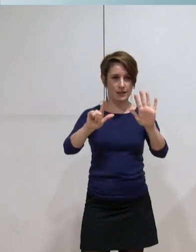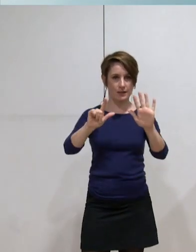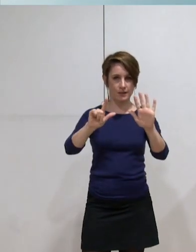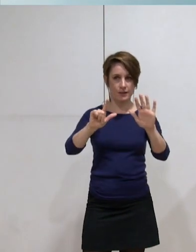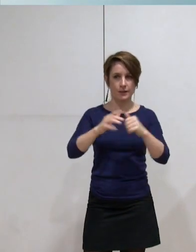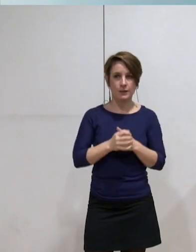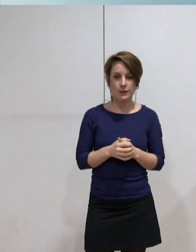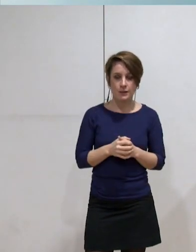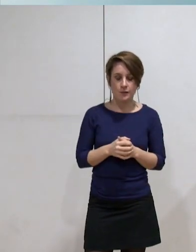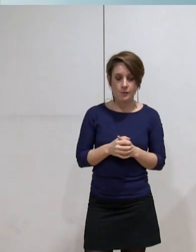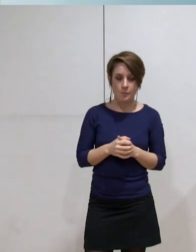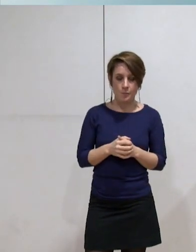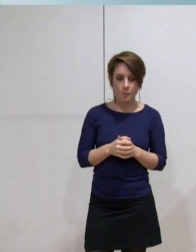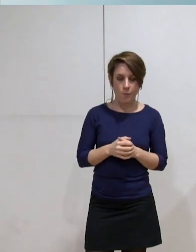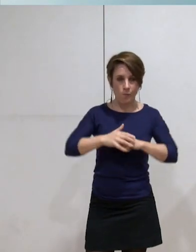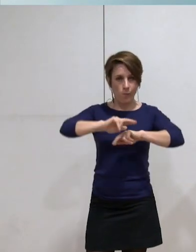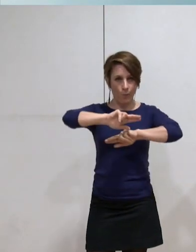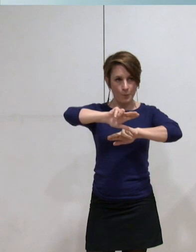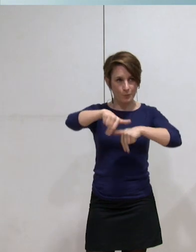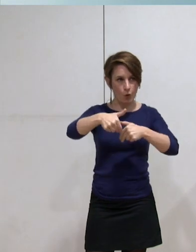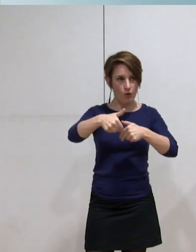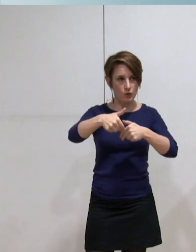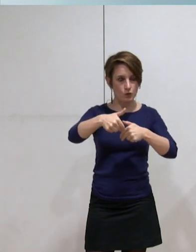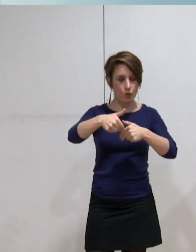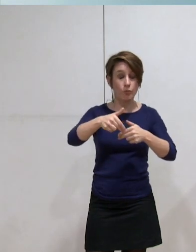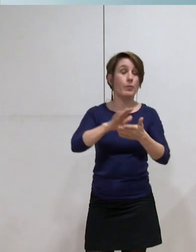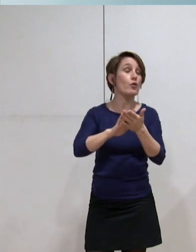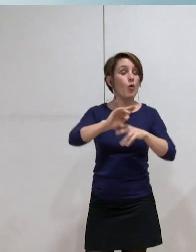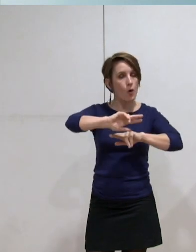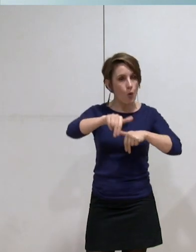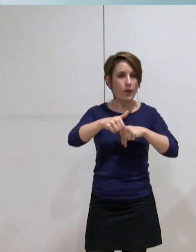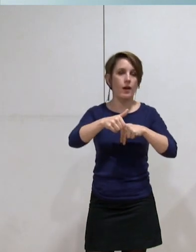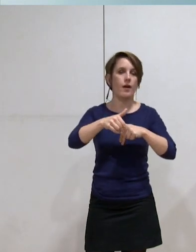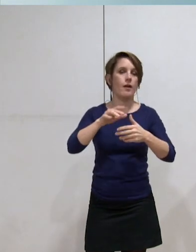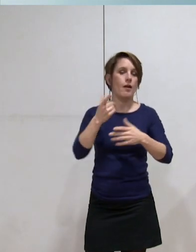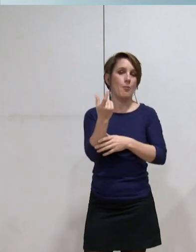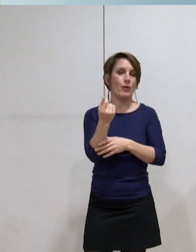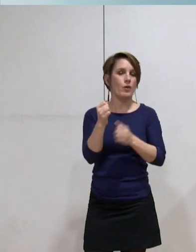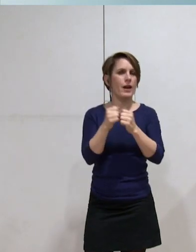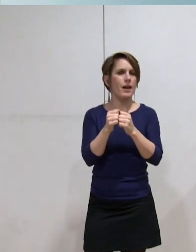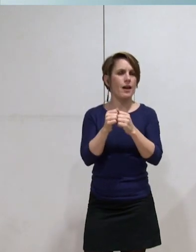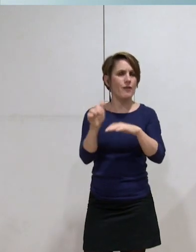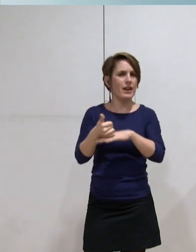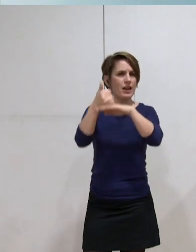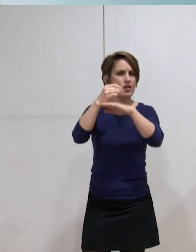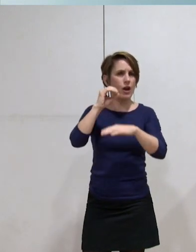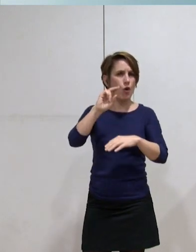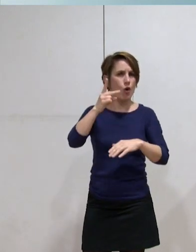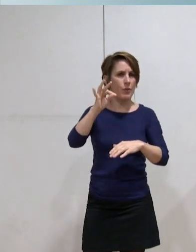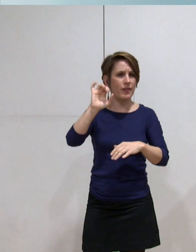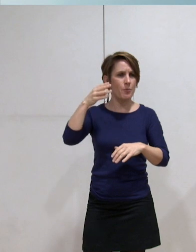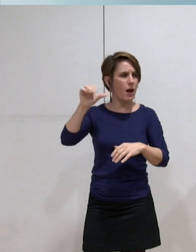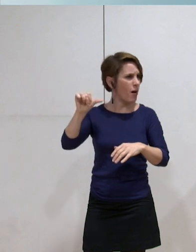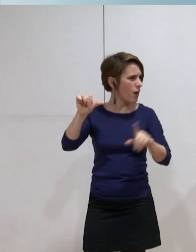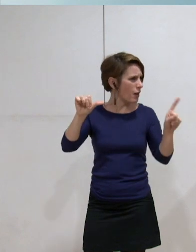27 c'est la convention le le contrat de partenariat avec la chair Optima j'ai